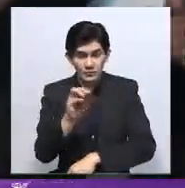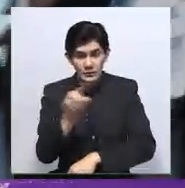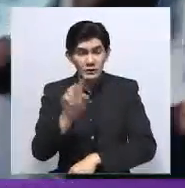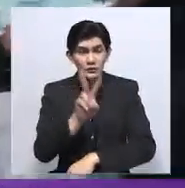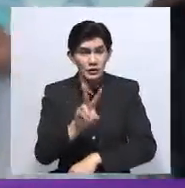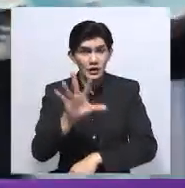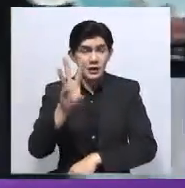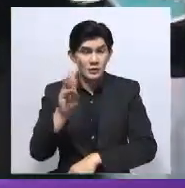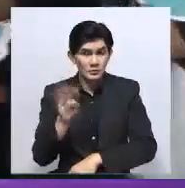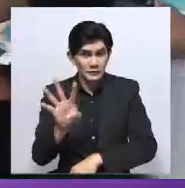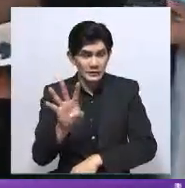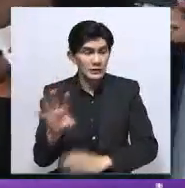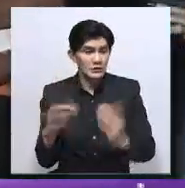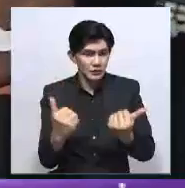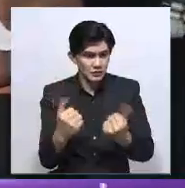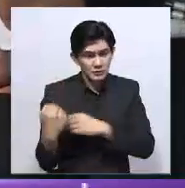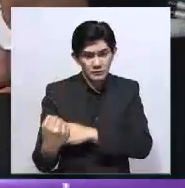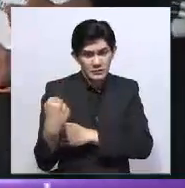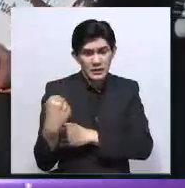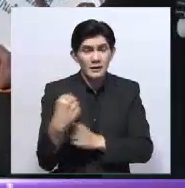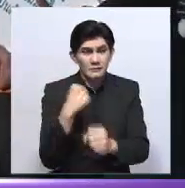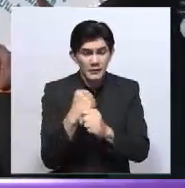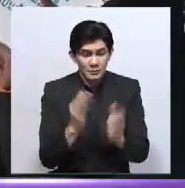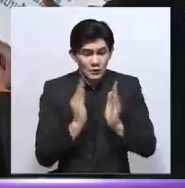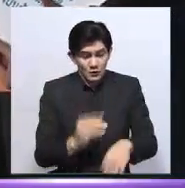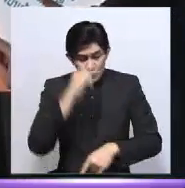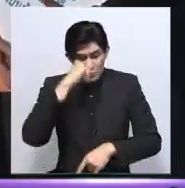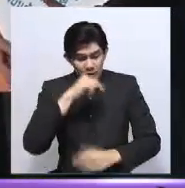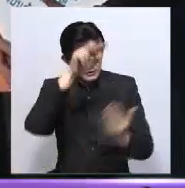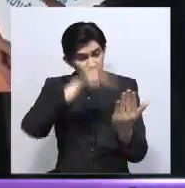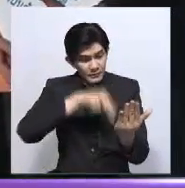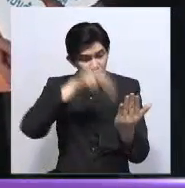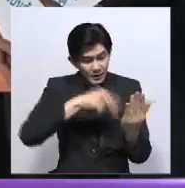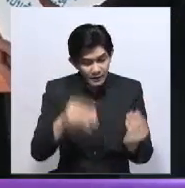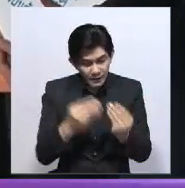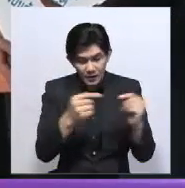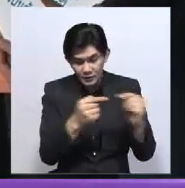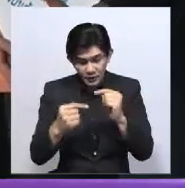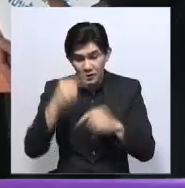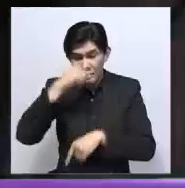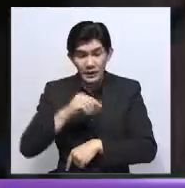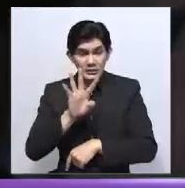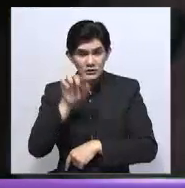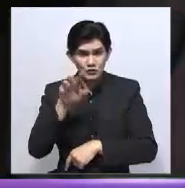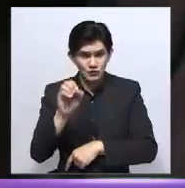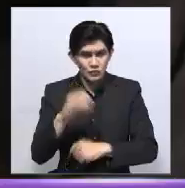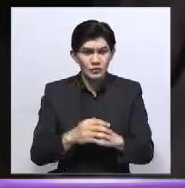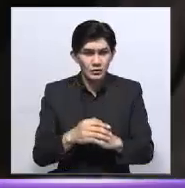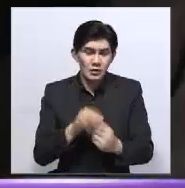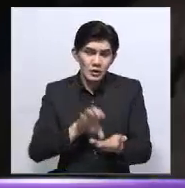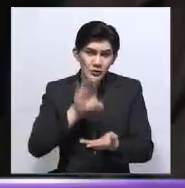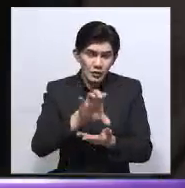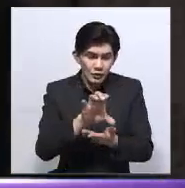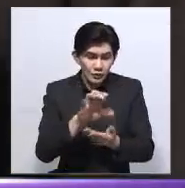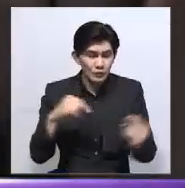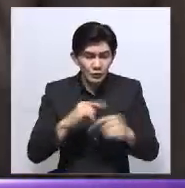ถึง2564สานพลังสร้างพลเมืองไทยด้วยการอ่านสู่ไทยแลนด์ 4.0 โดยกองทุนพัฒน